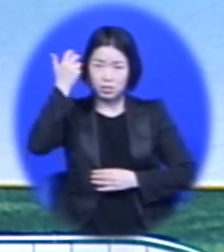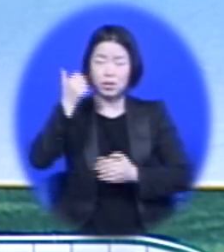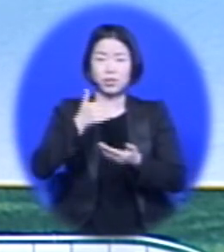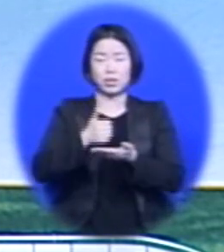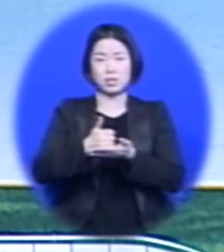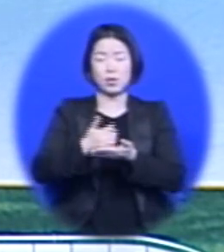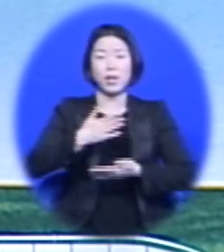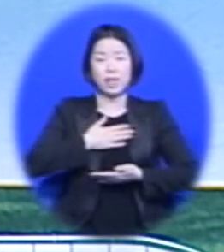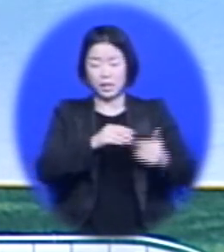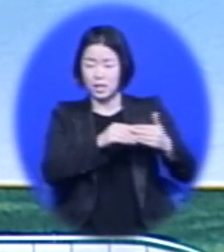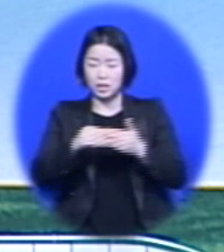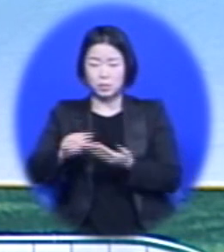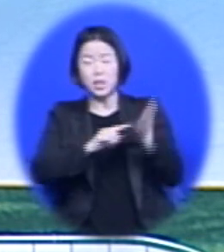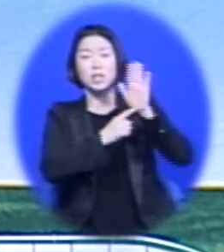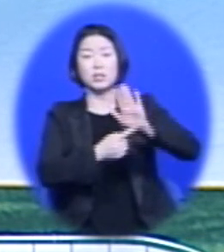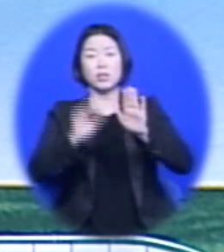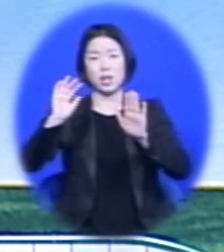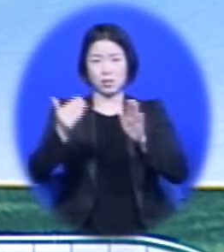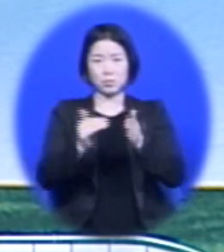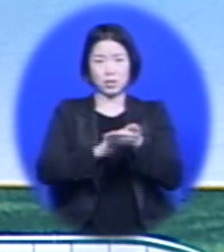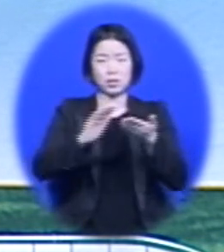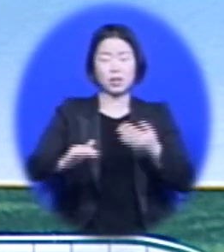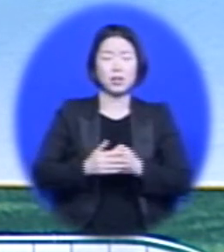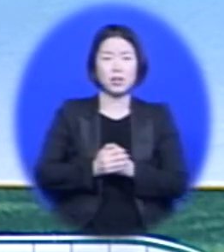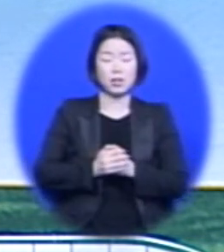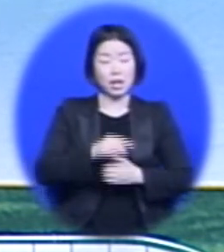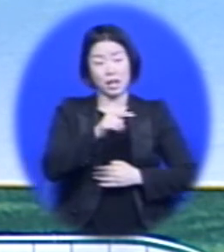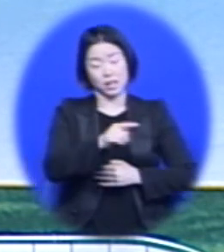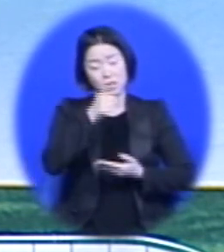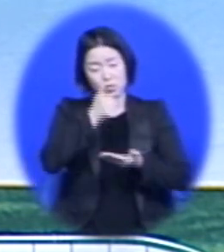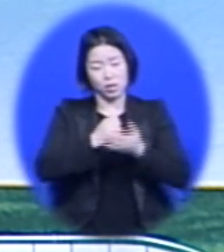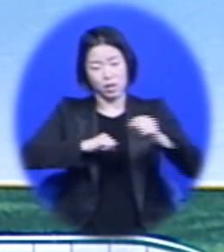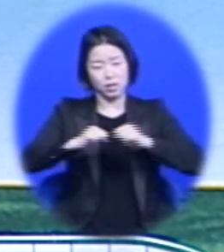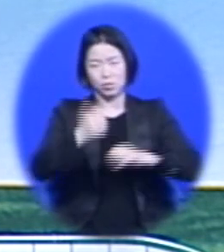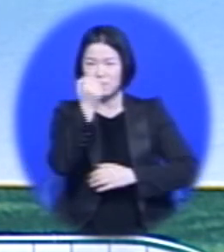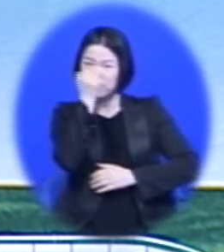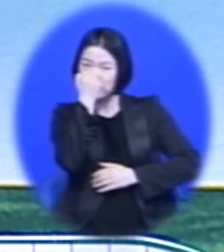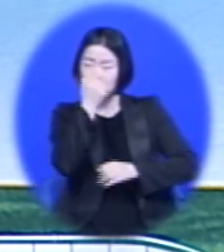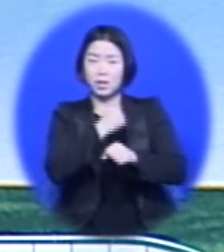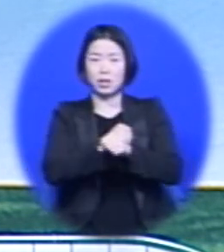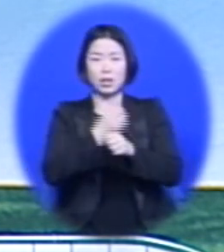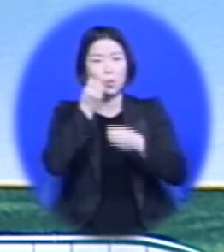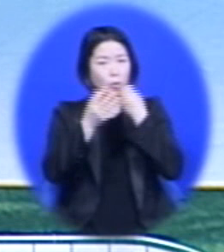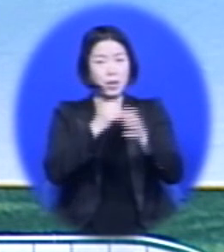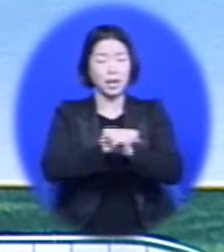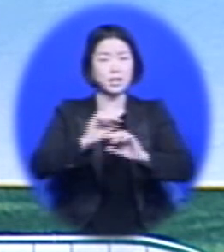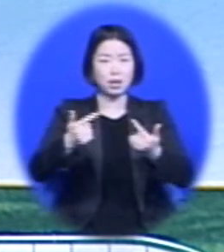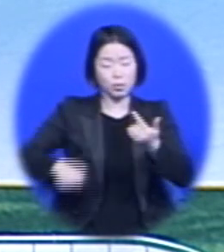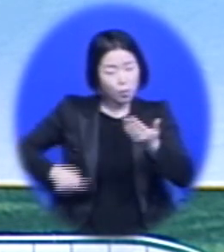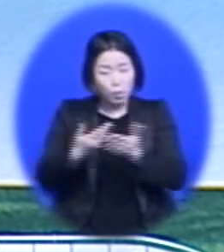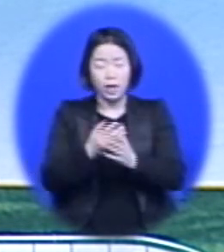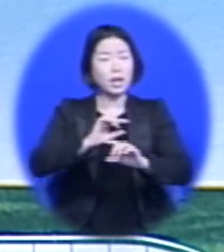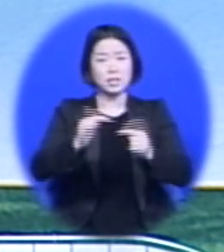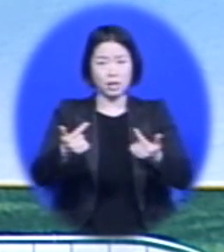나를 이끄심이 드러나야 됩니다. 그는 죄 짓고도 뻔뻔하게 고백도 하지 않고 회개도 하지